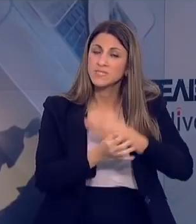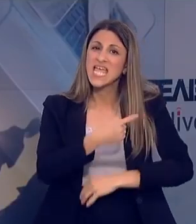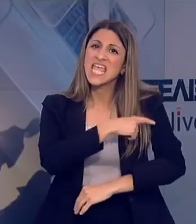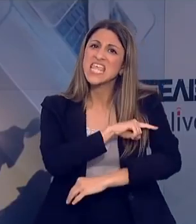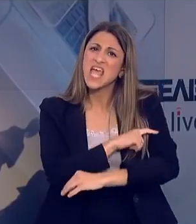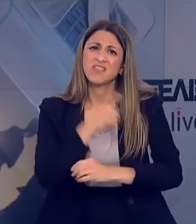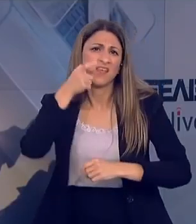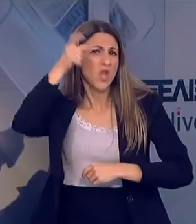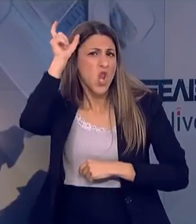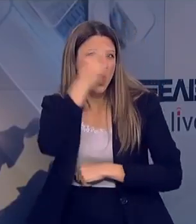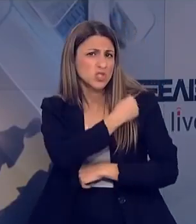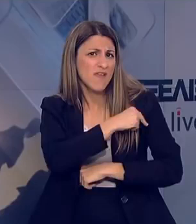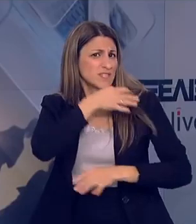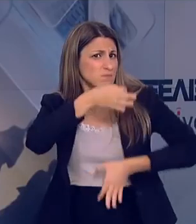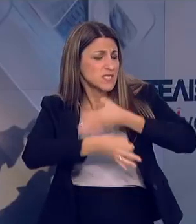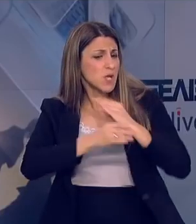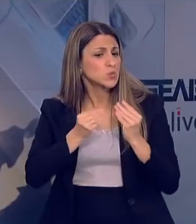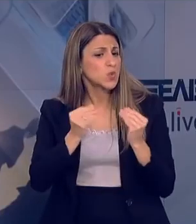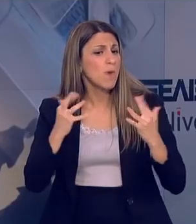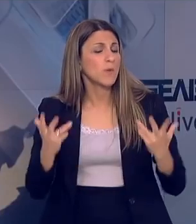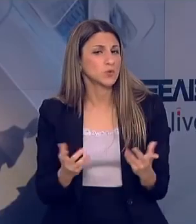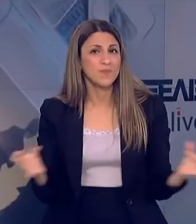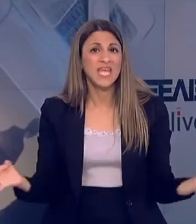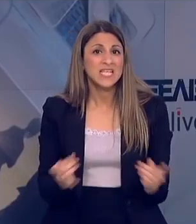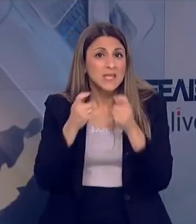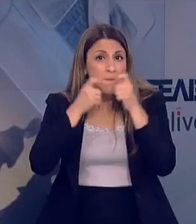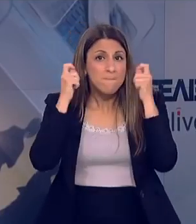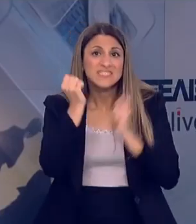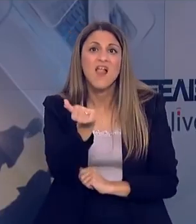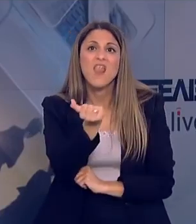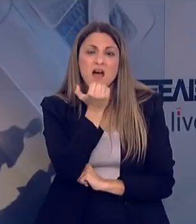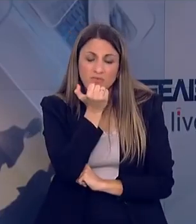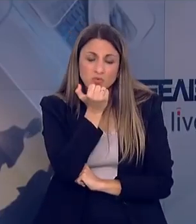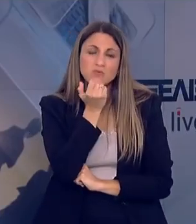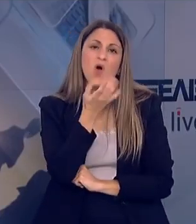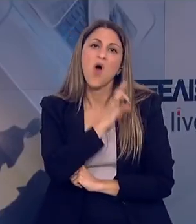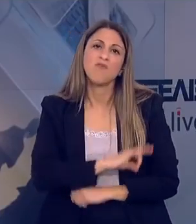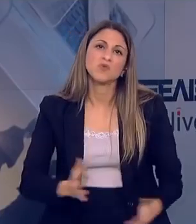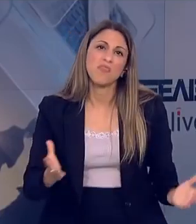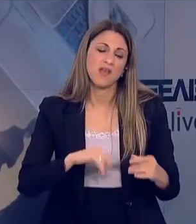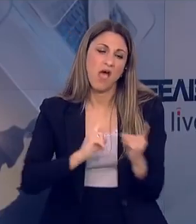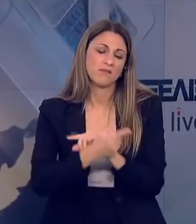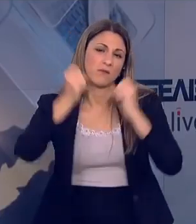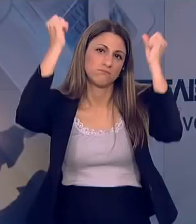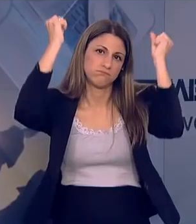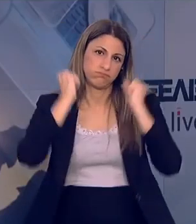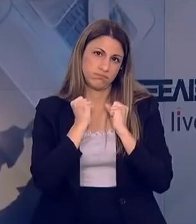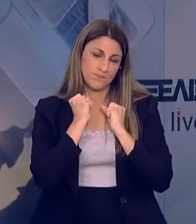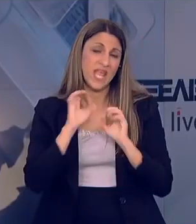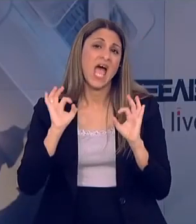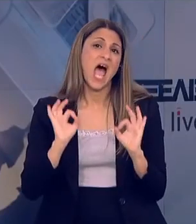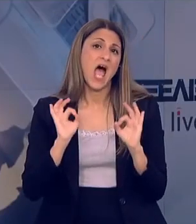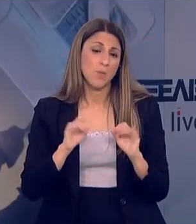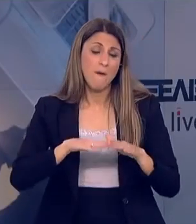τιμούμε. Αν δεν χρησιμοποιείται σωστά η μάσκα, κακό κάνει και όχι καλό. Και φυσικά δεν είναι για ανθρώπους με αναπνευστικά προβλήματα ή